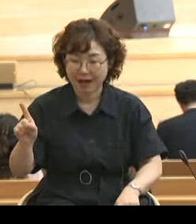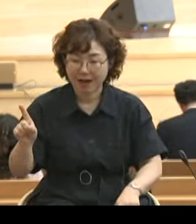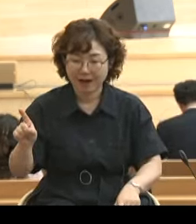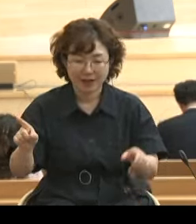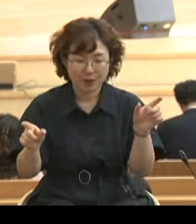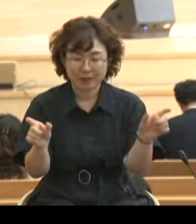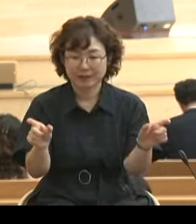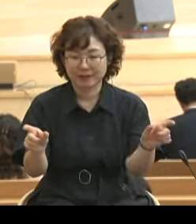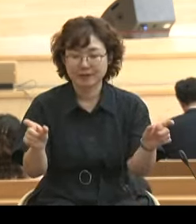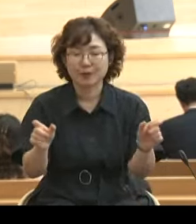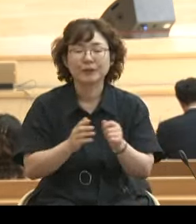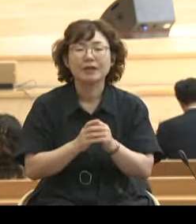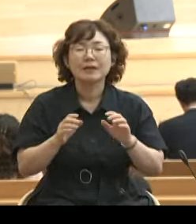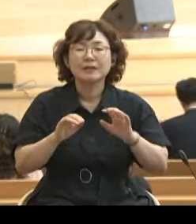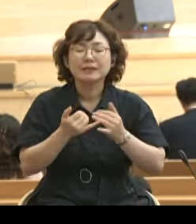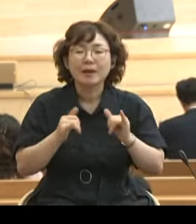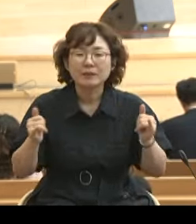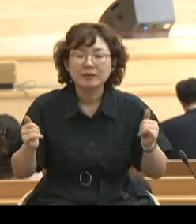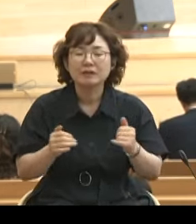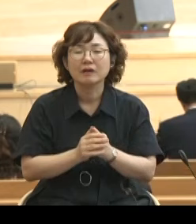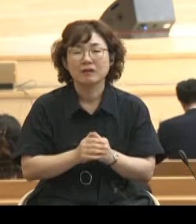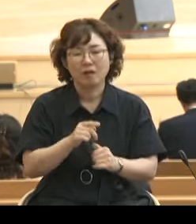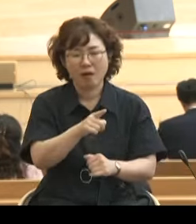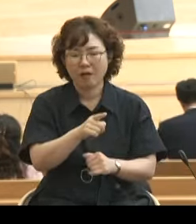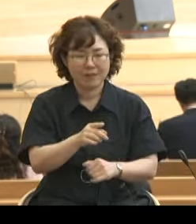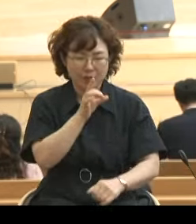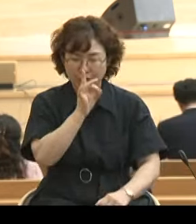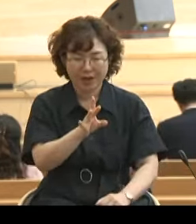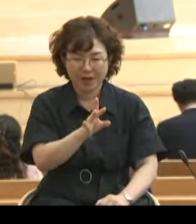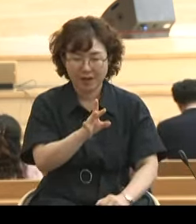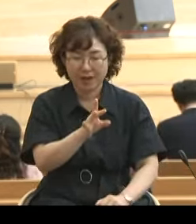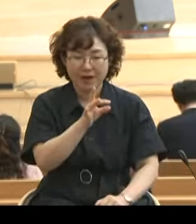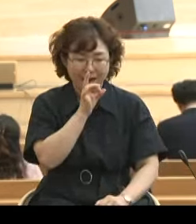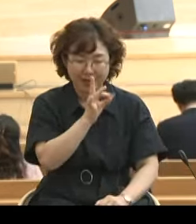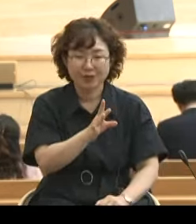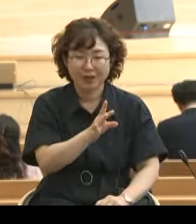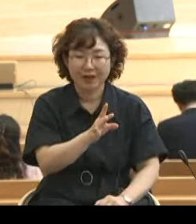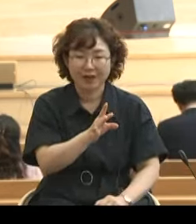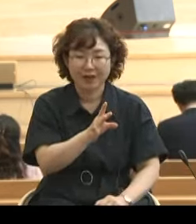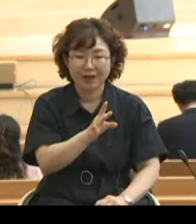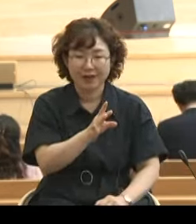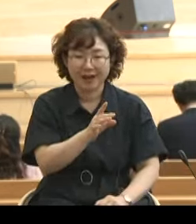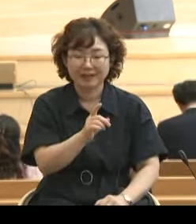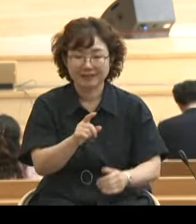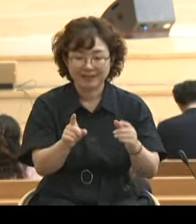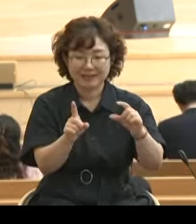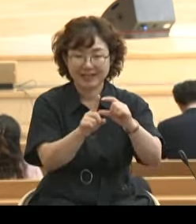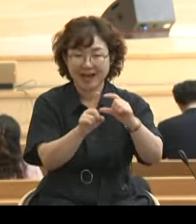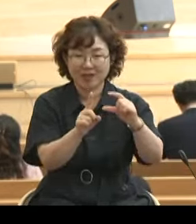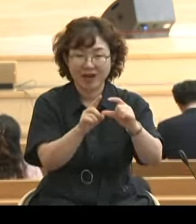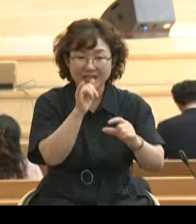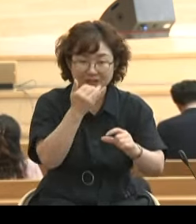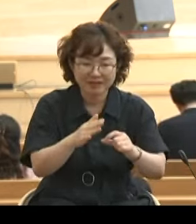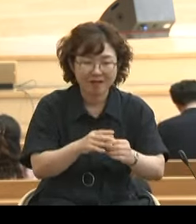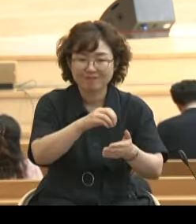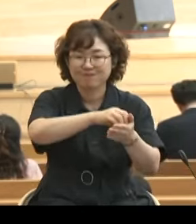사람들은 원래는 네 플러스 울트라에서 그 부정어 네를